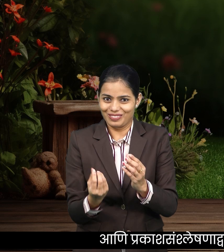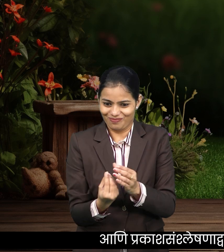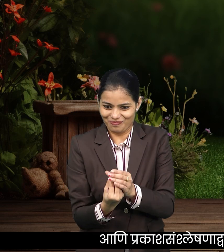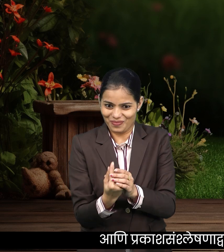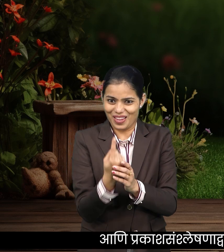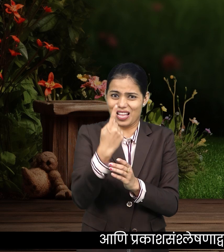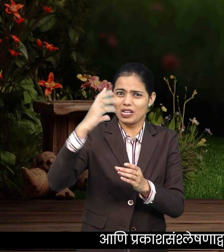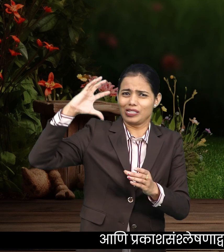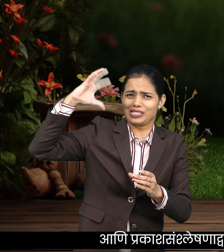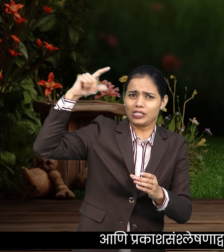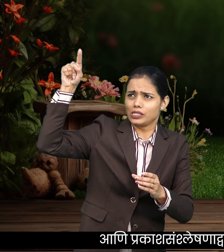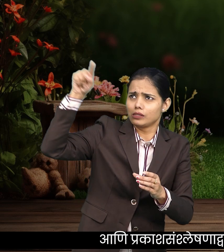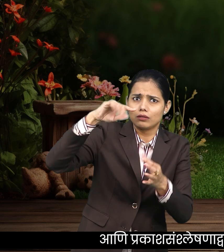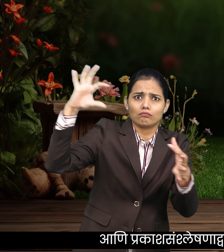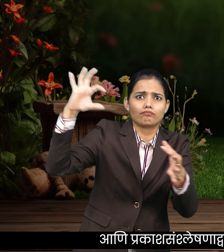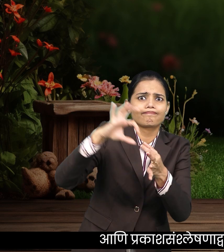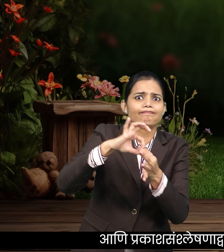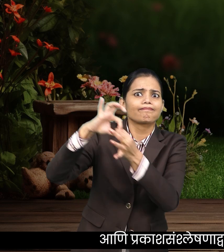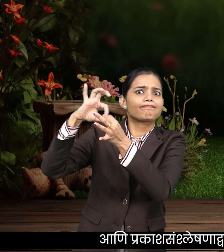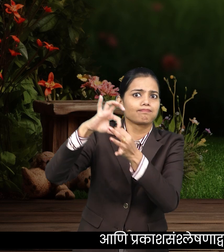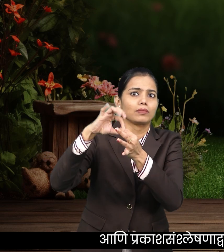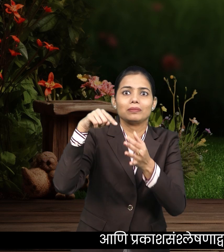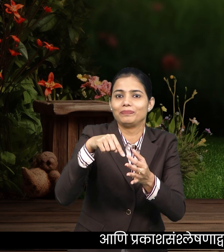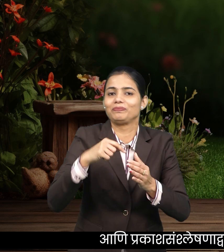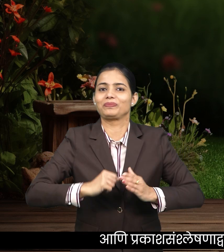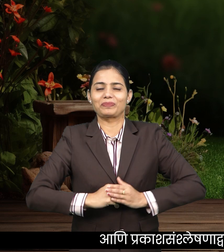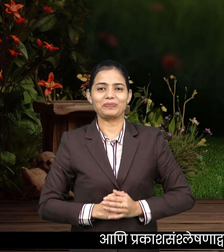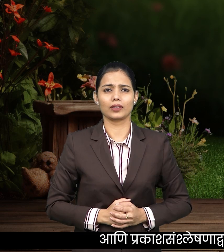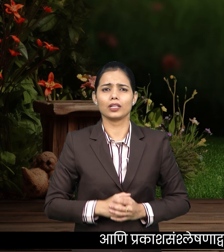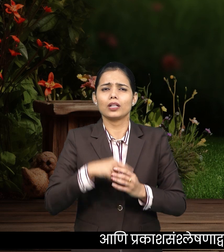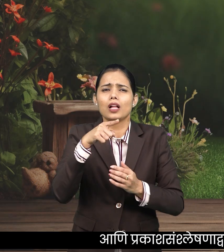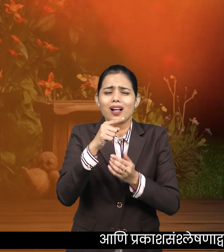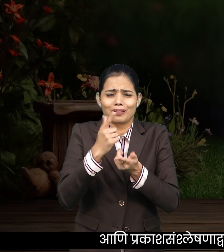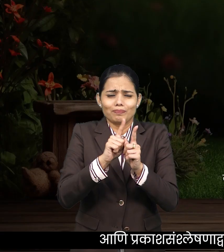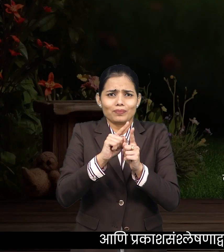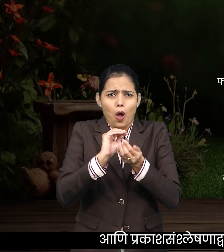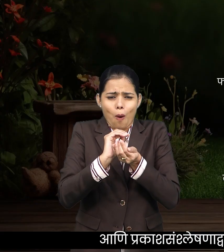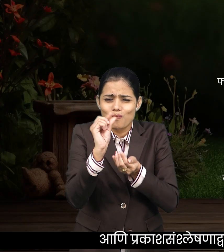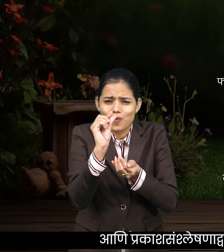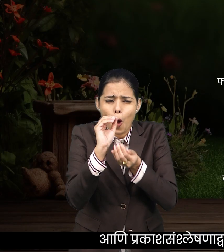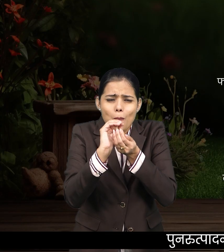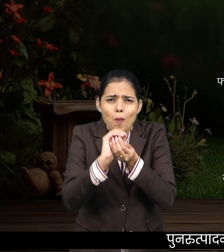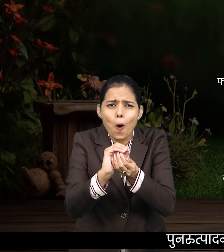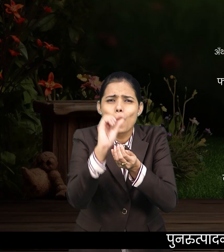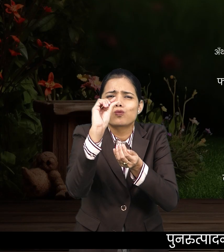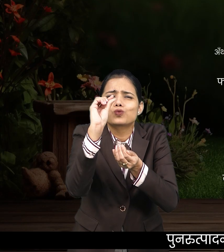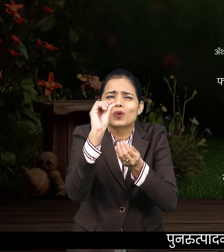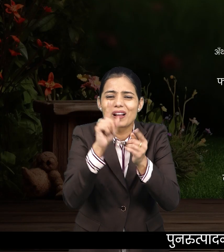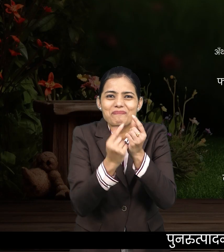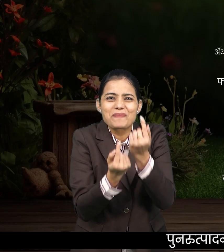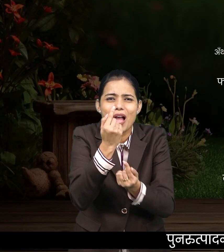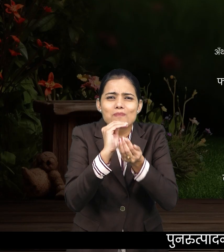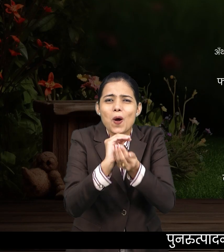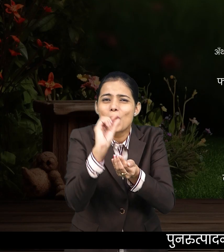आहेत आणि प्रकाश संश्लेषणाद्वारे त्या स्वतःचे अन्न बनवू शकतात।